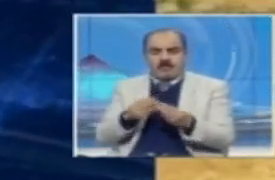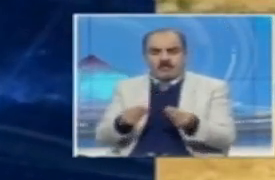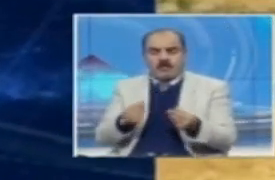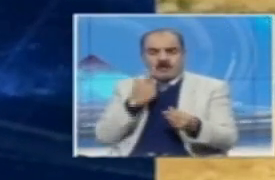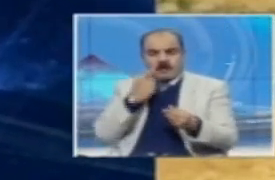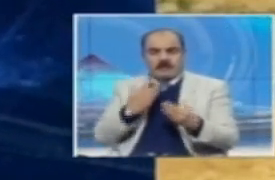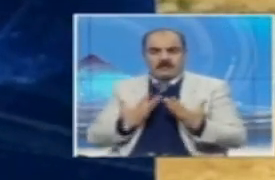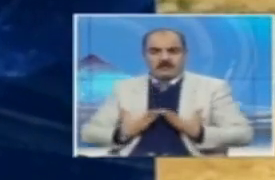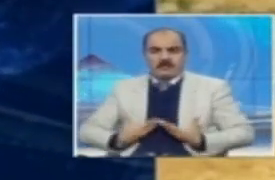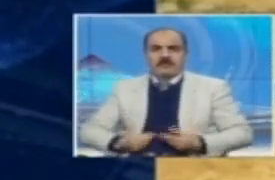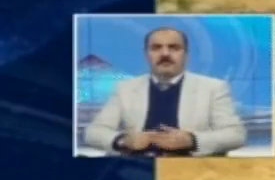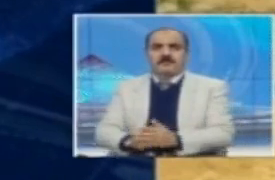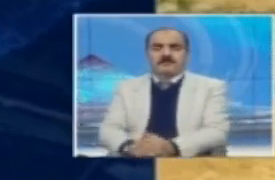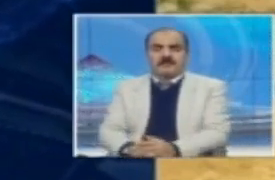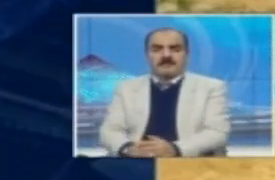على جودة التربة.